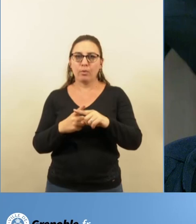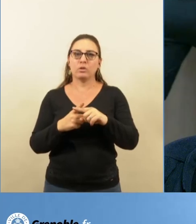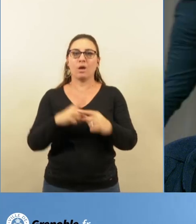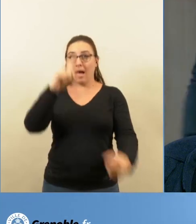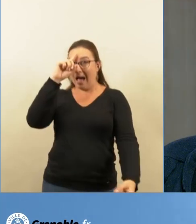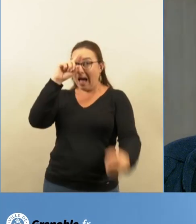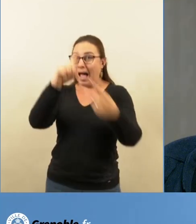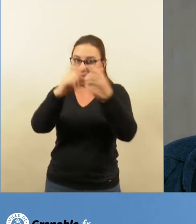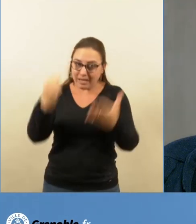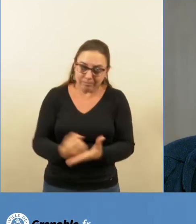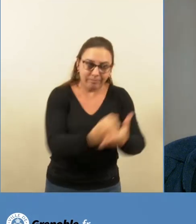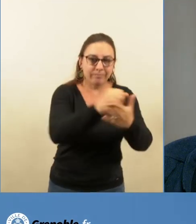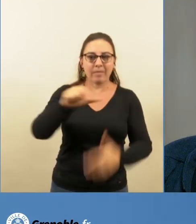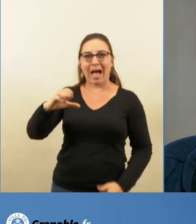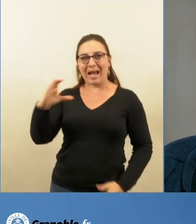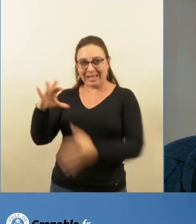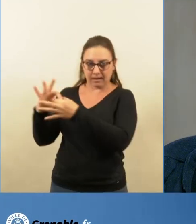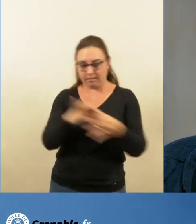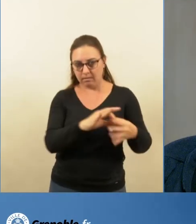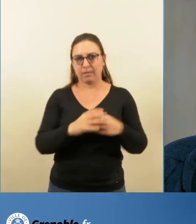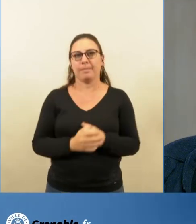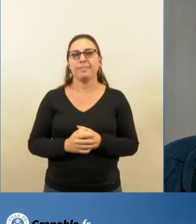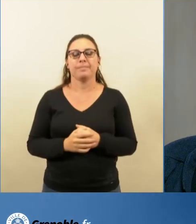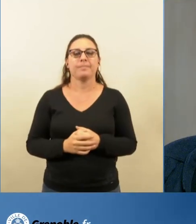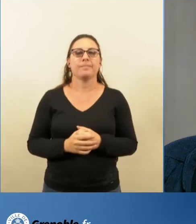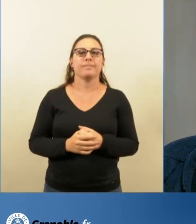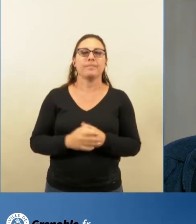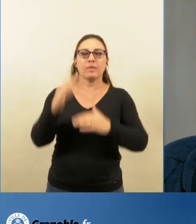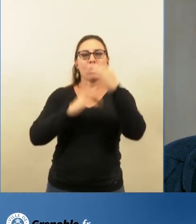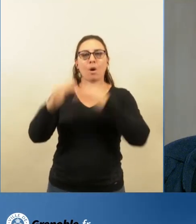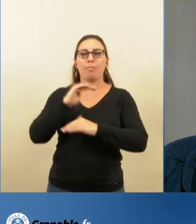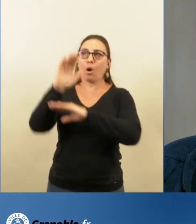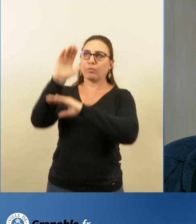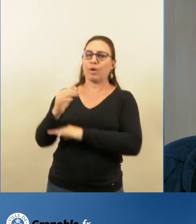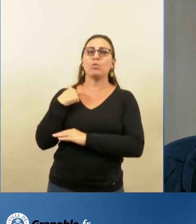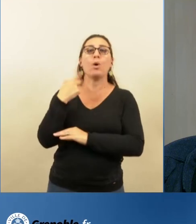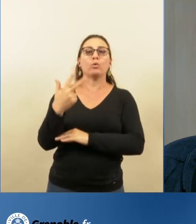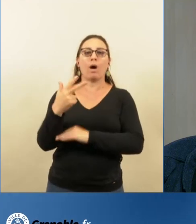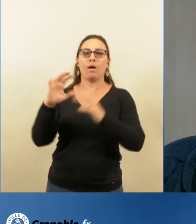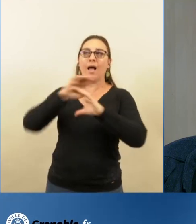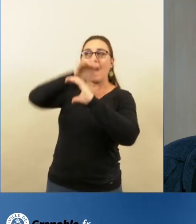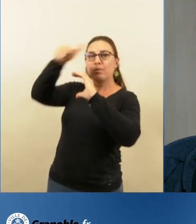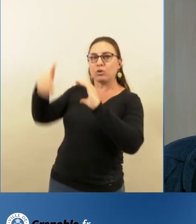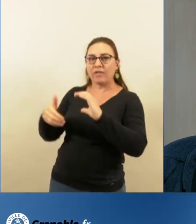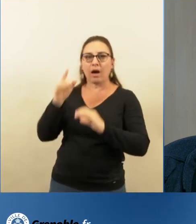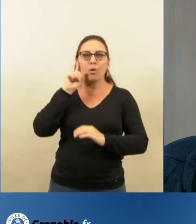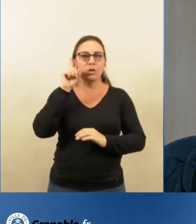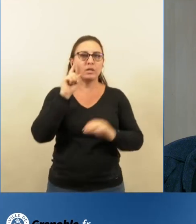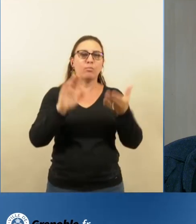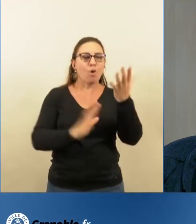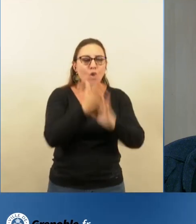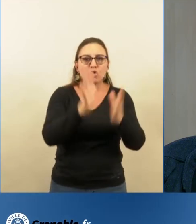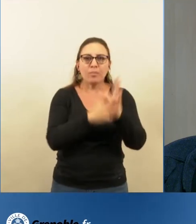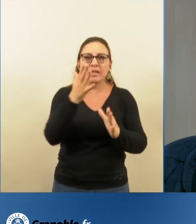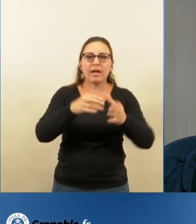engagées avec la lettre le plaidoyer conduit dans le cadre du plan de protection de l'atmosphère numéro 3 sur l'interdiction des foyers ouverts semble lui aussi porter ses fruits